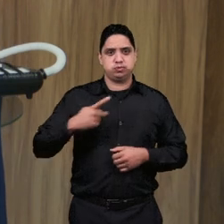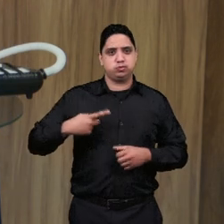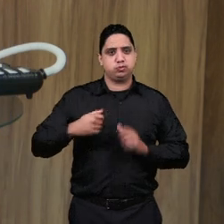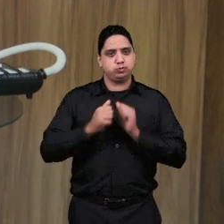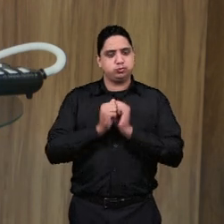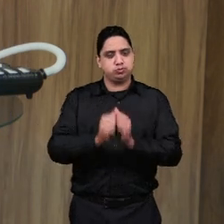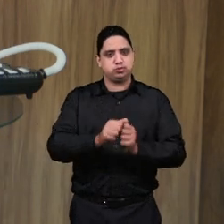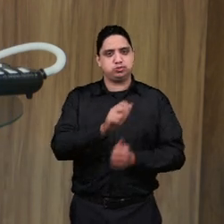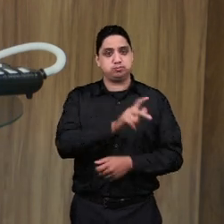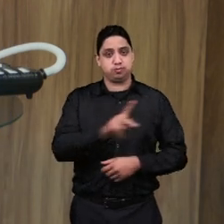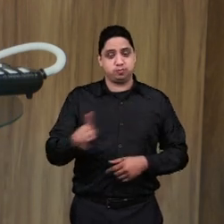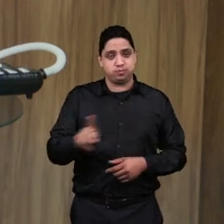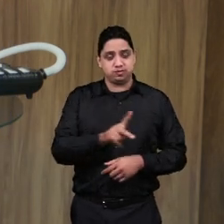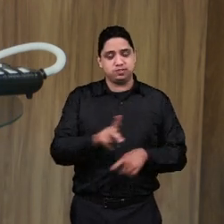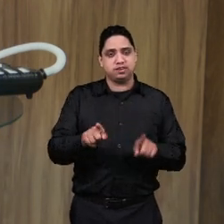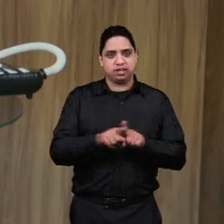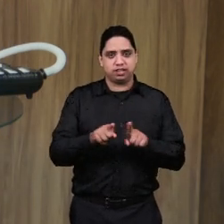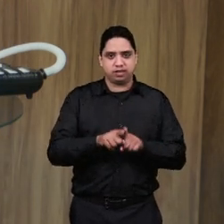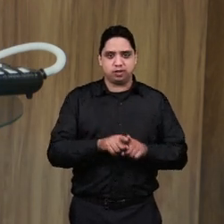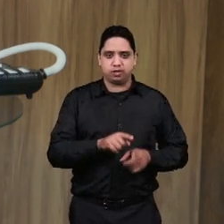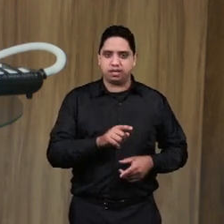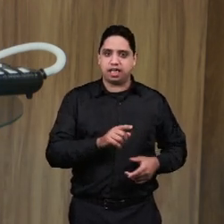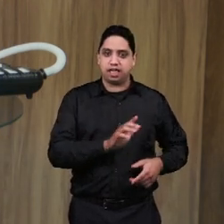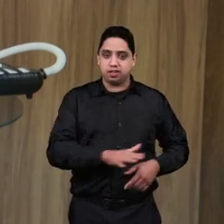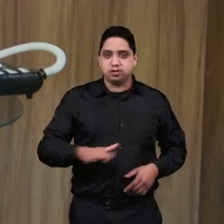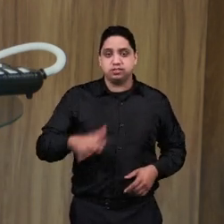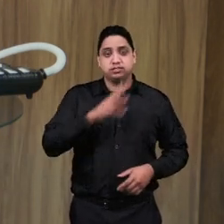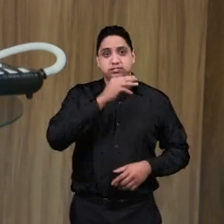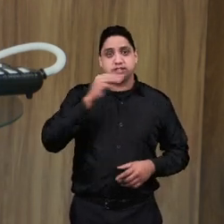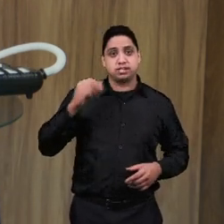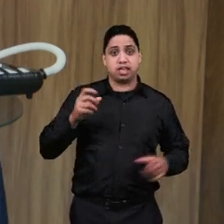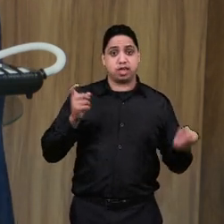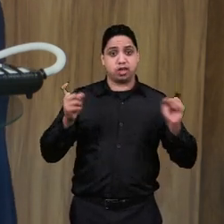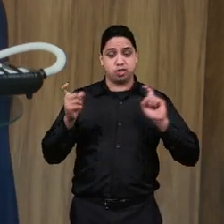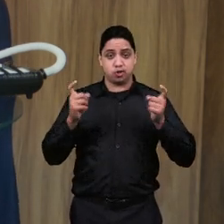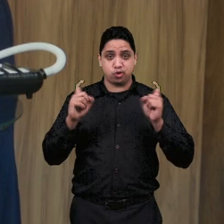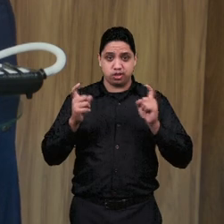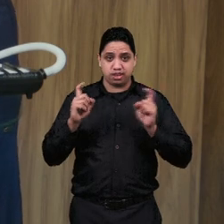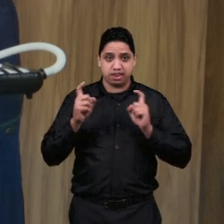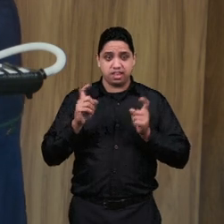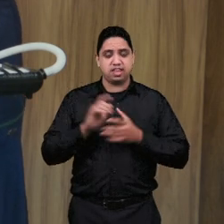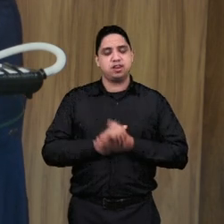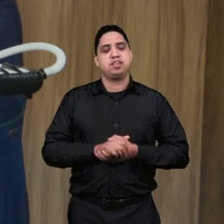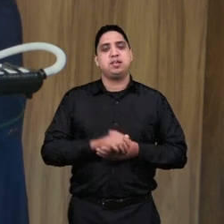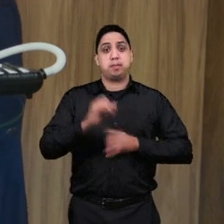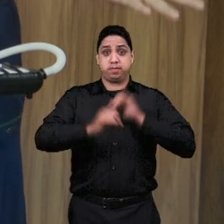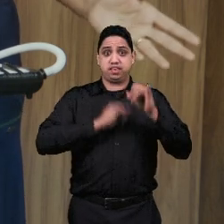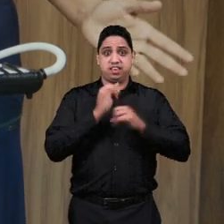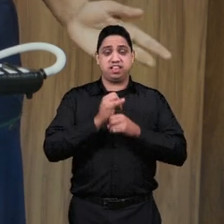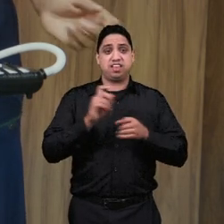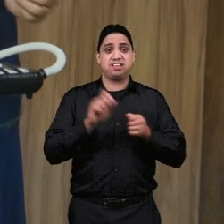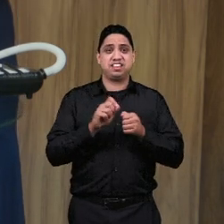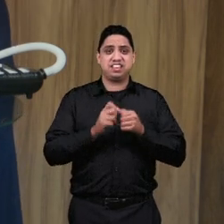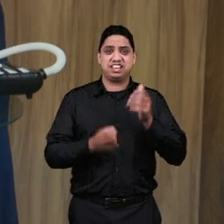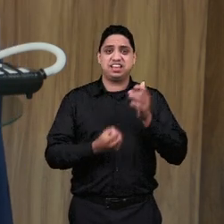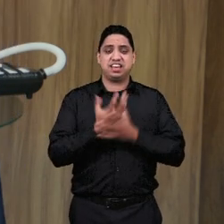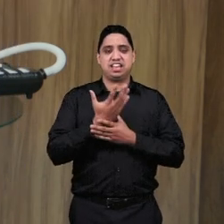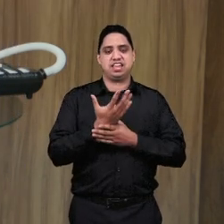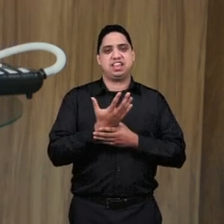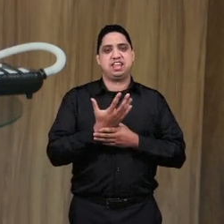sont réunis virtuellement et ont formé une petite bande avec plusieurs